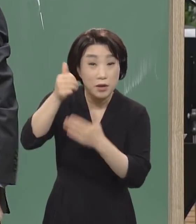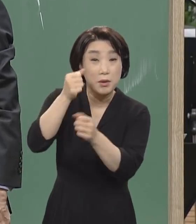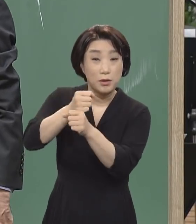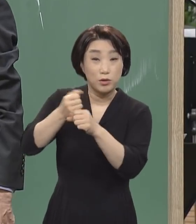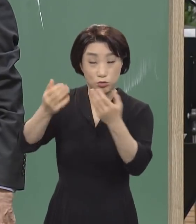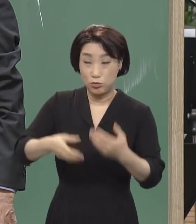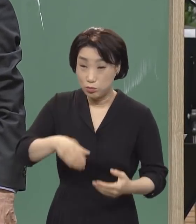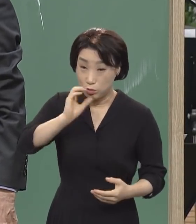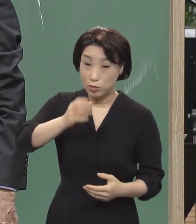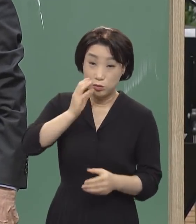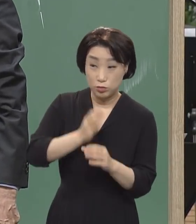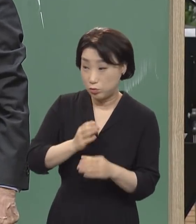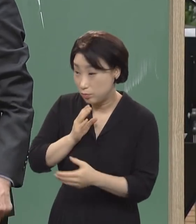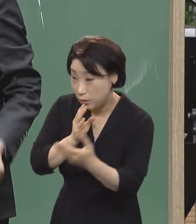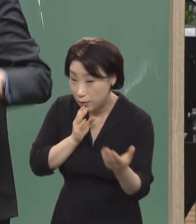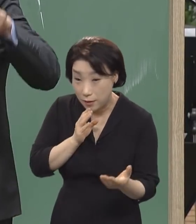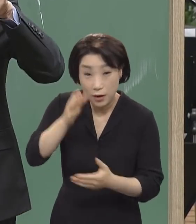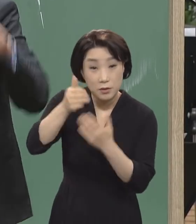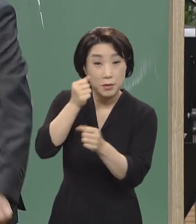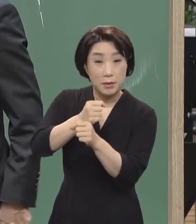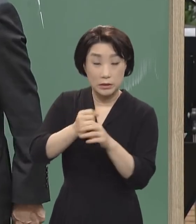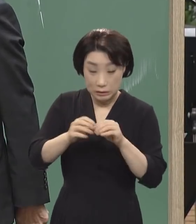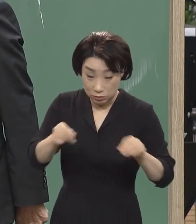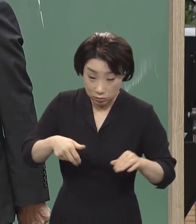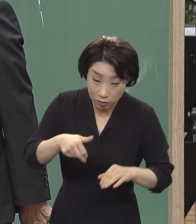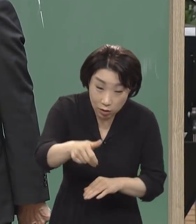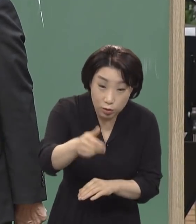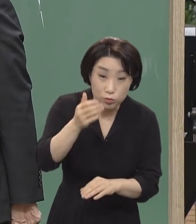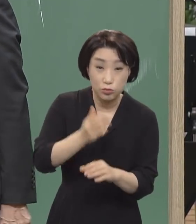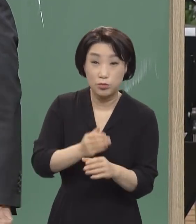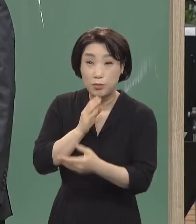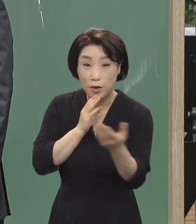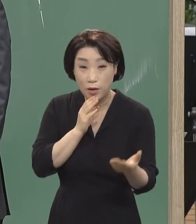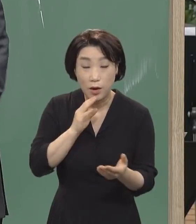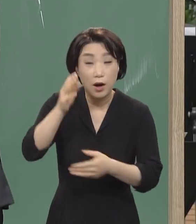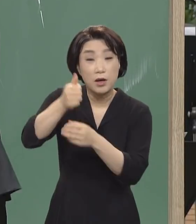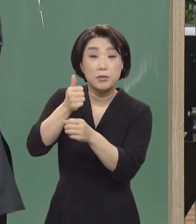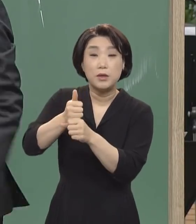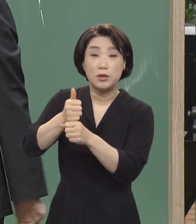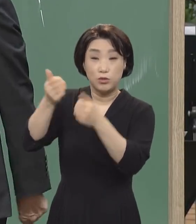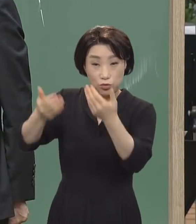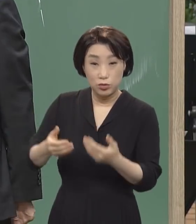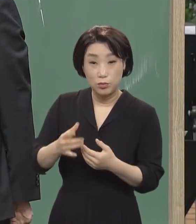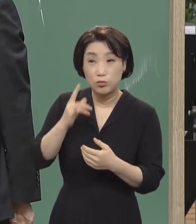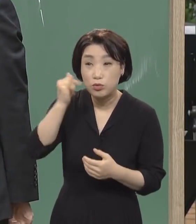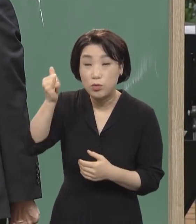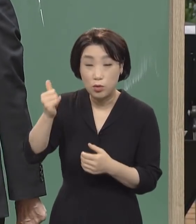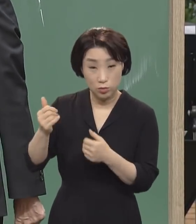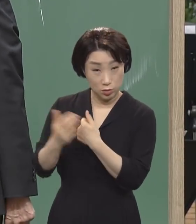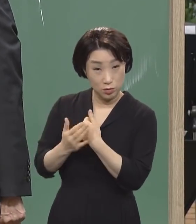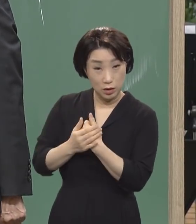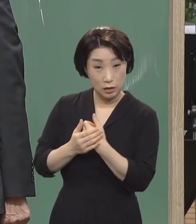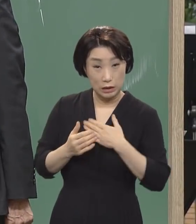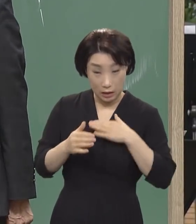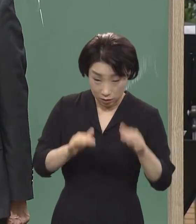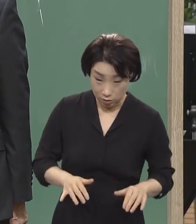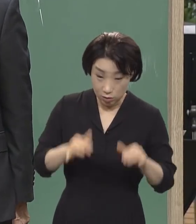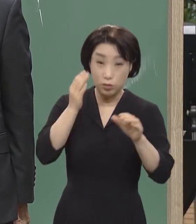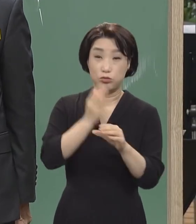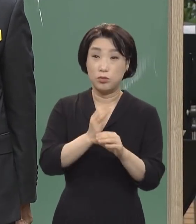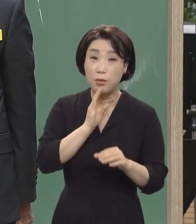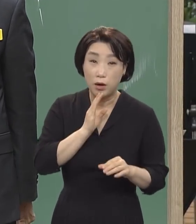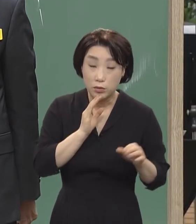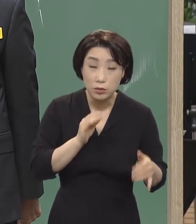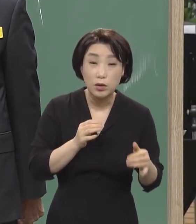만드는 물 먹고 있잖아. 하나님 만드는 흙을 맡고 있잖아. 하나님이 주신 부모의 은혜로 살고 있잖아. 근데도